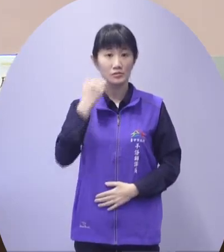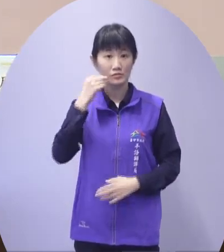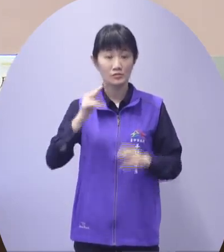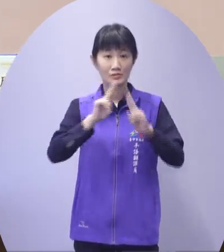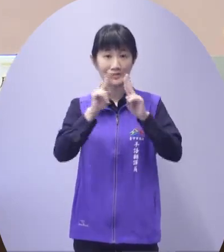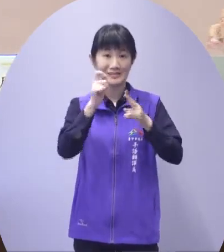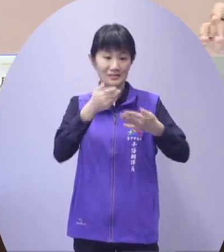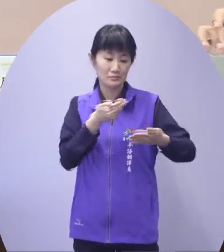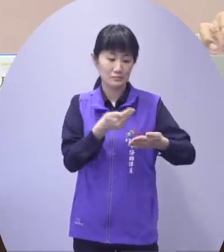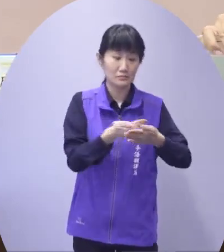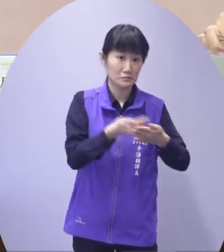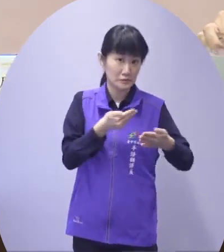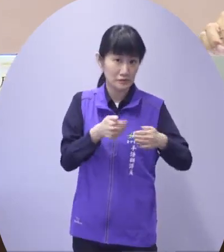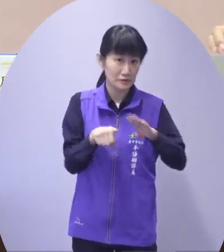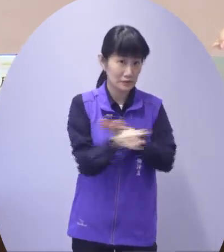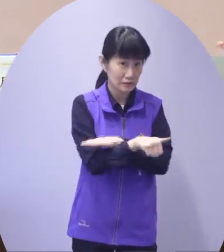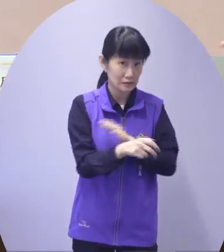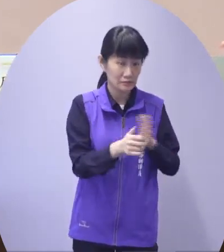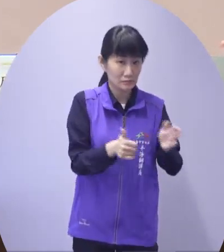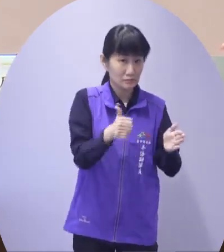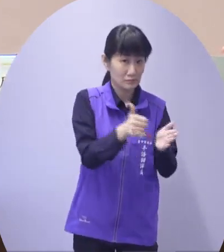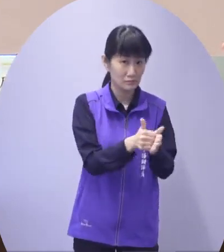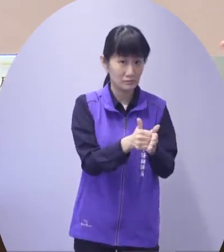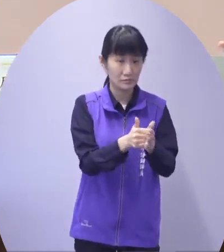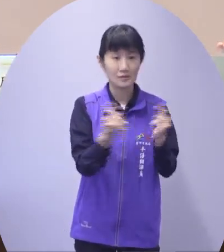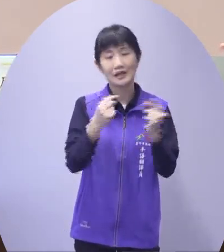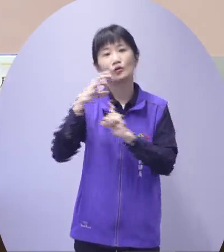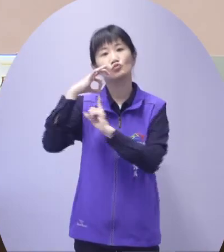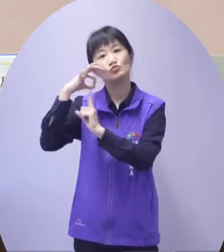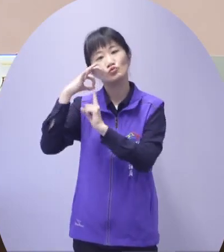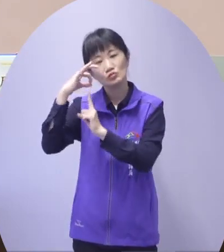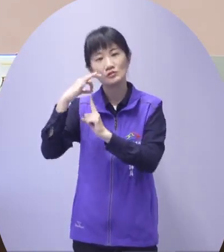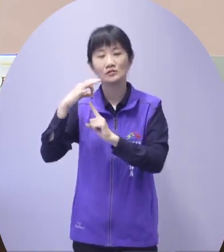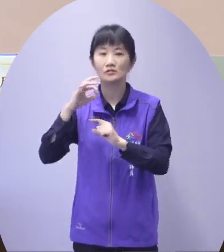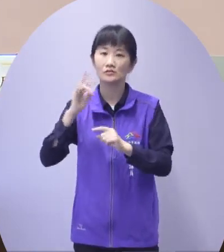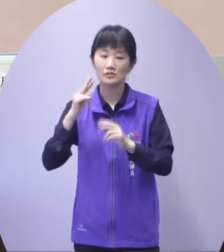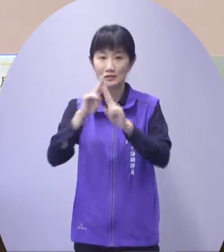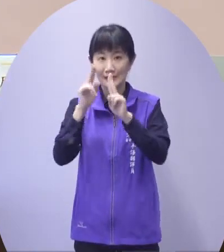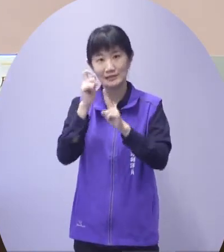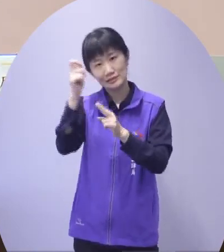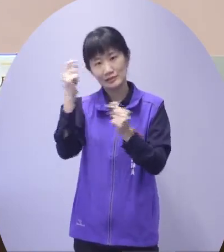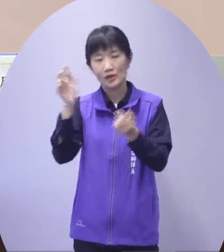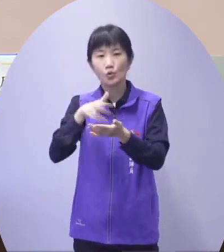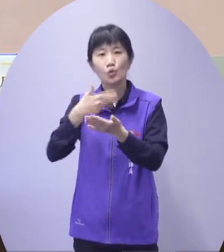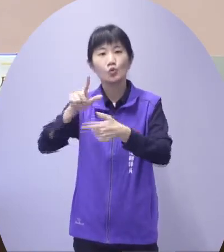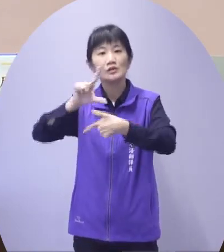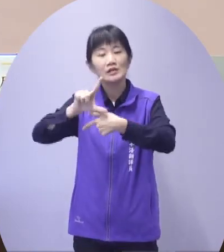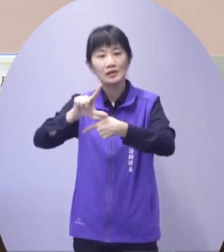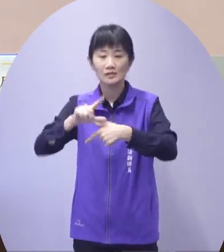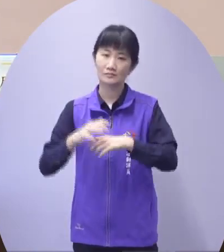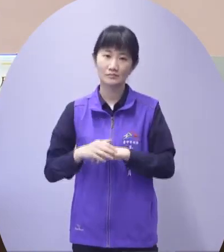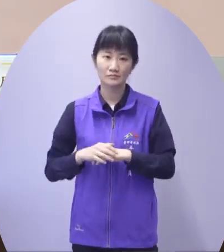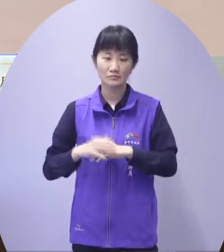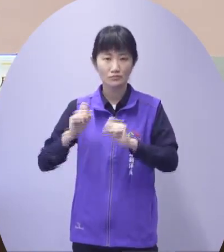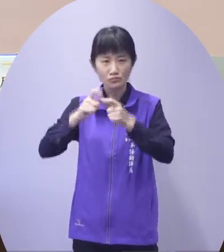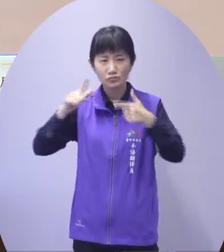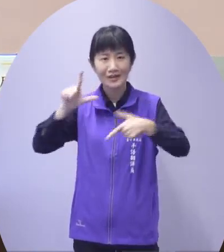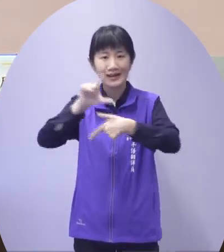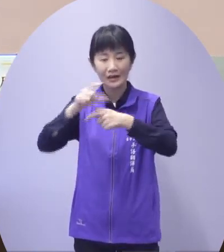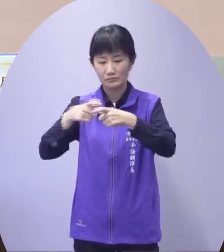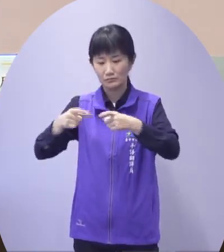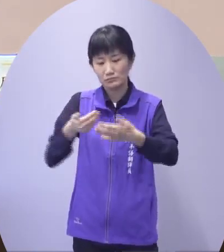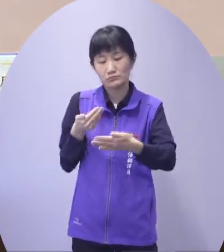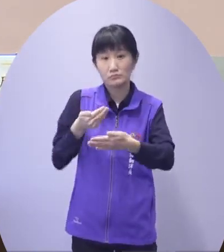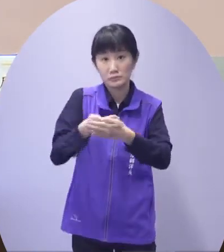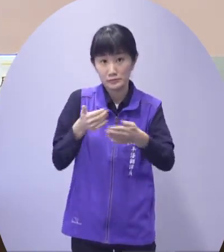证。你现在使用的搭乘公车，或你现在使用的电子票证，包括悠游卡、一卡通任何卡，只要